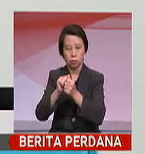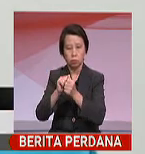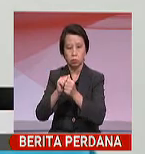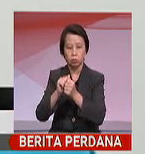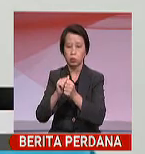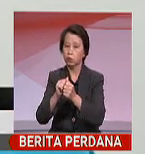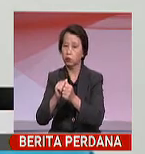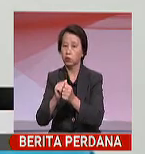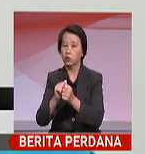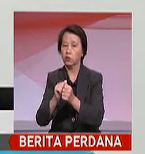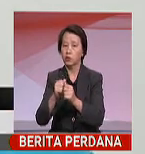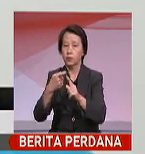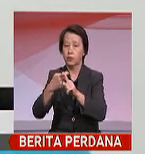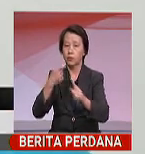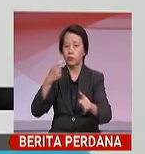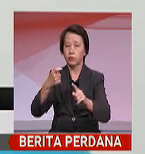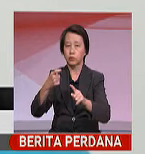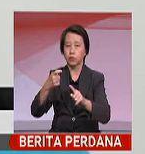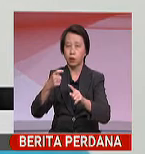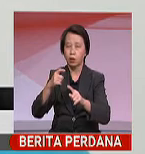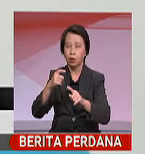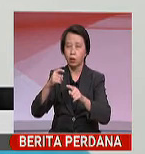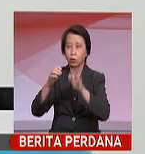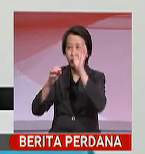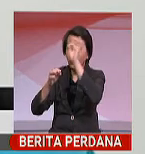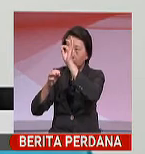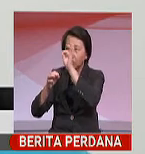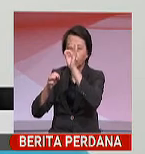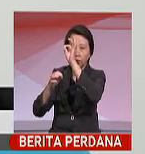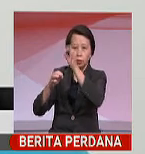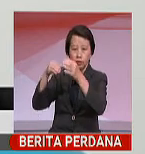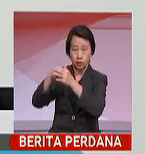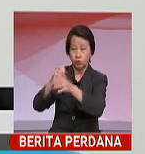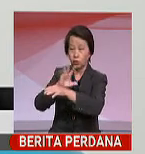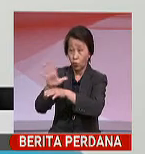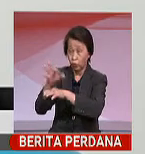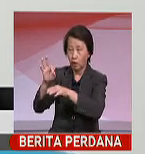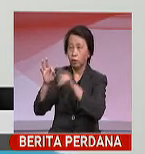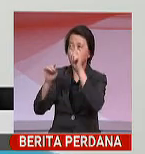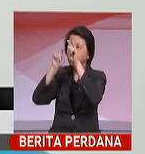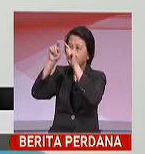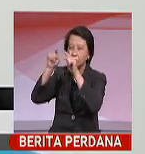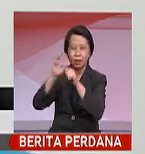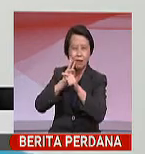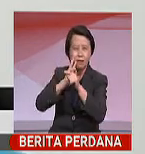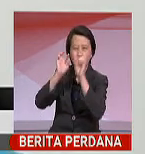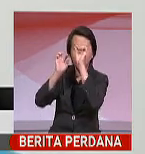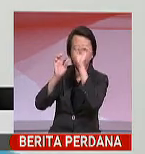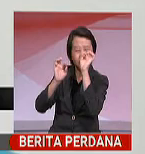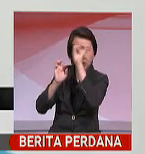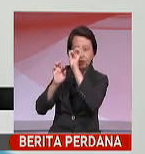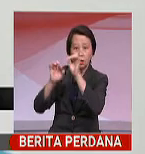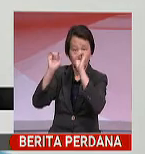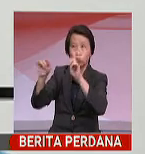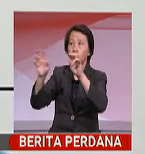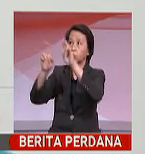partikel daripada cecair yang ada COVID ni, dia boleh berlengah